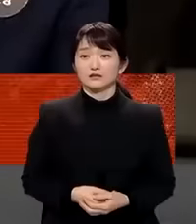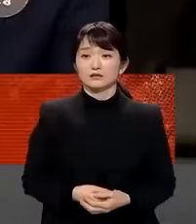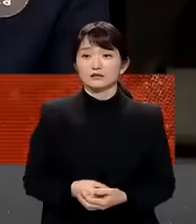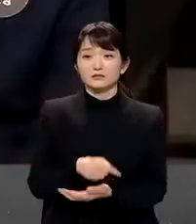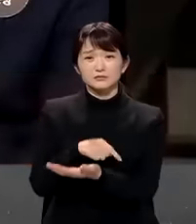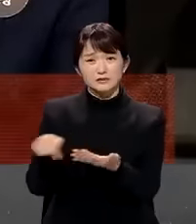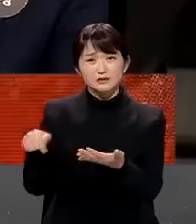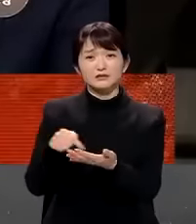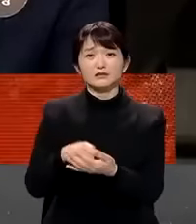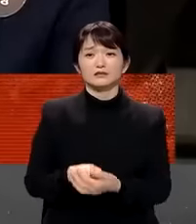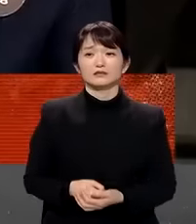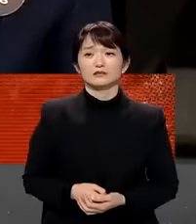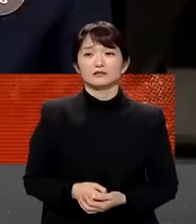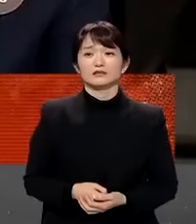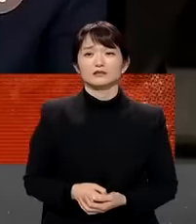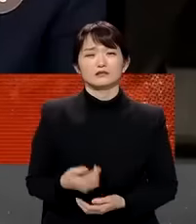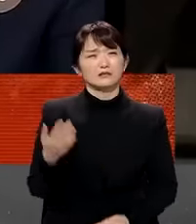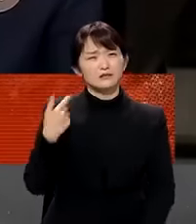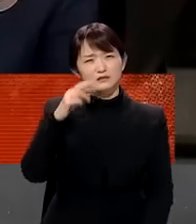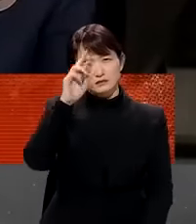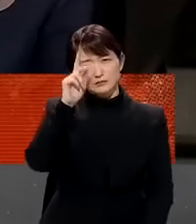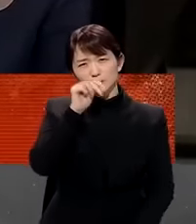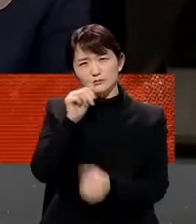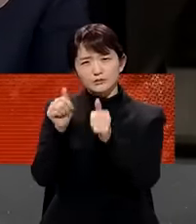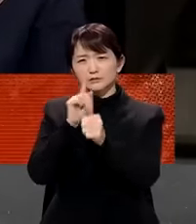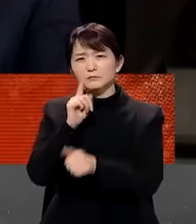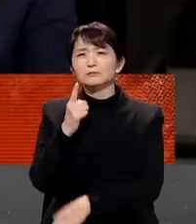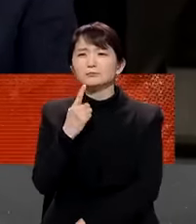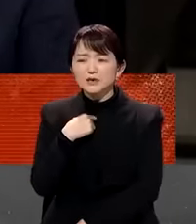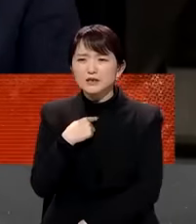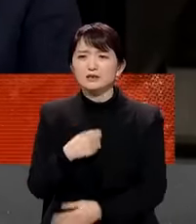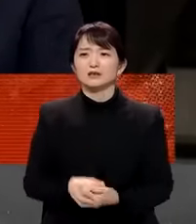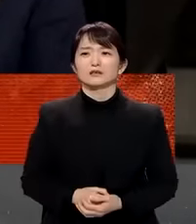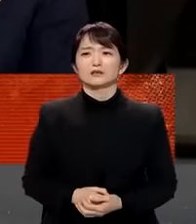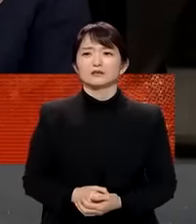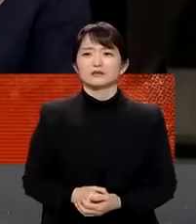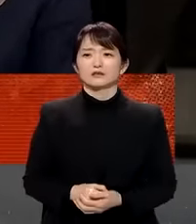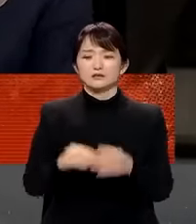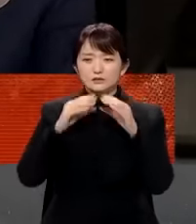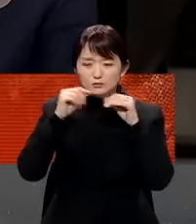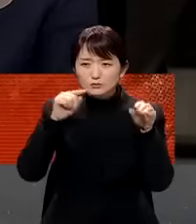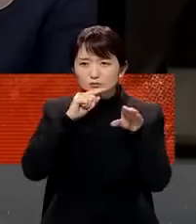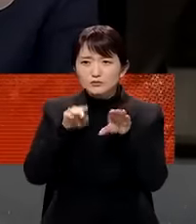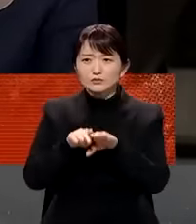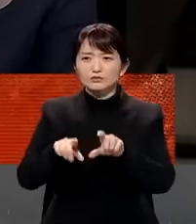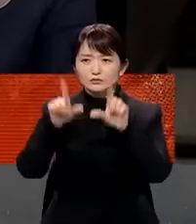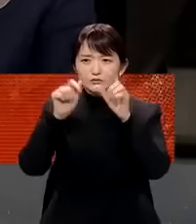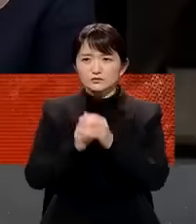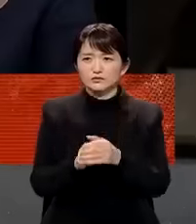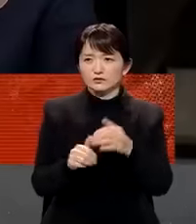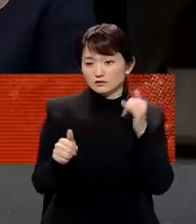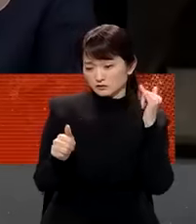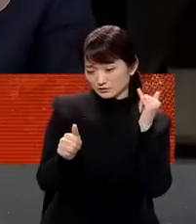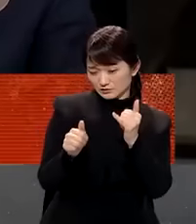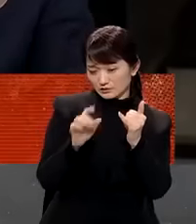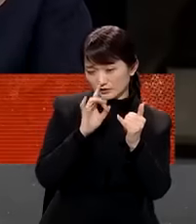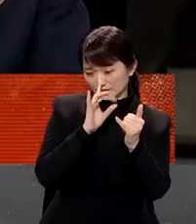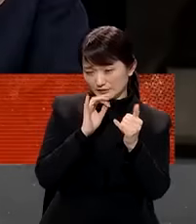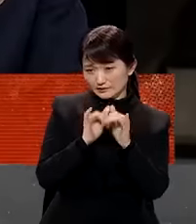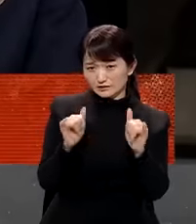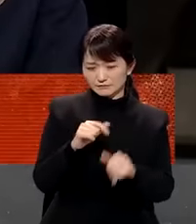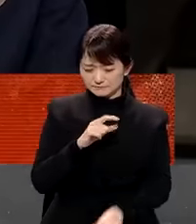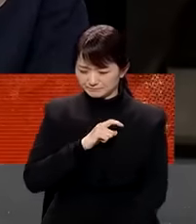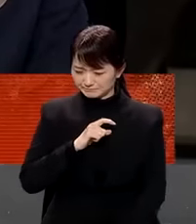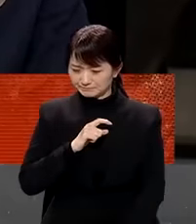자 그래서 예전에 박지민 변호사님도 한번 말씀해 주셨는데 주말에 연락 안 되는 사람 이거 의심해 봐야 된다 예